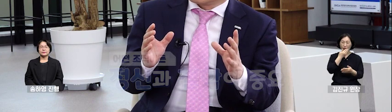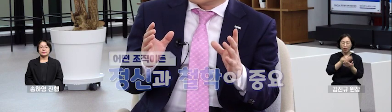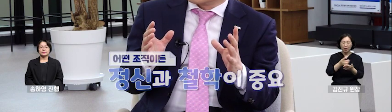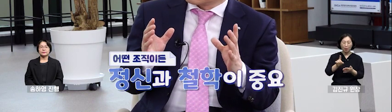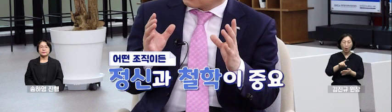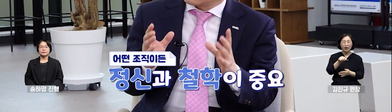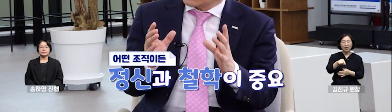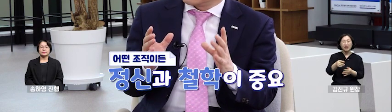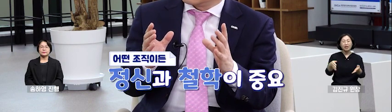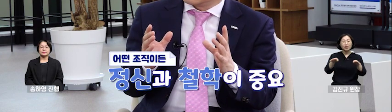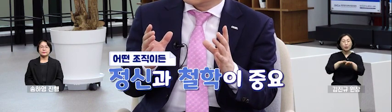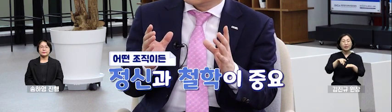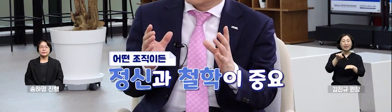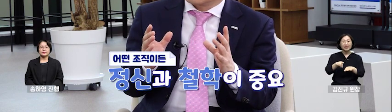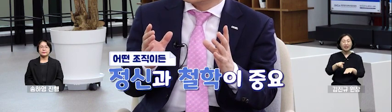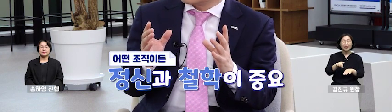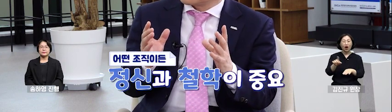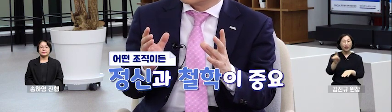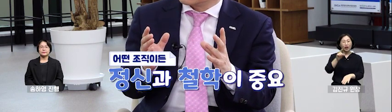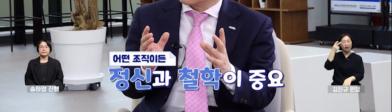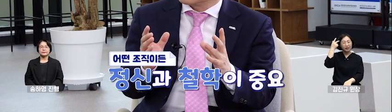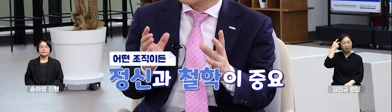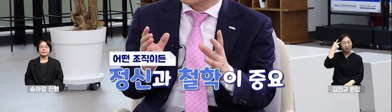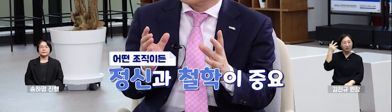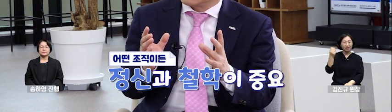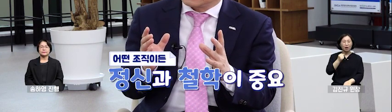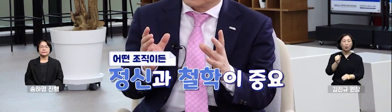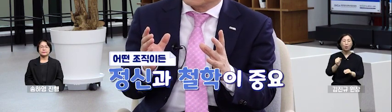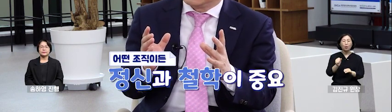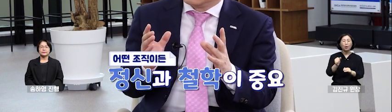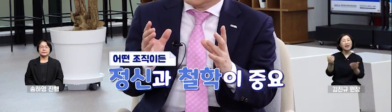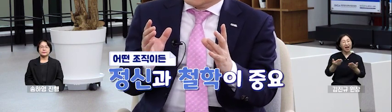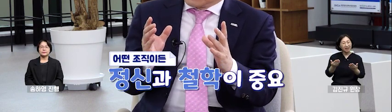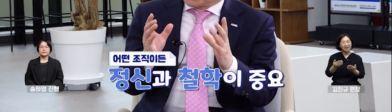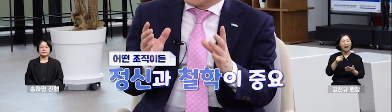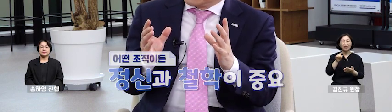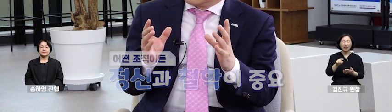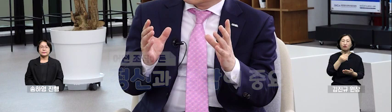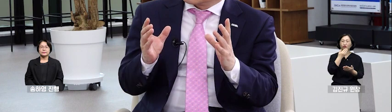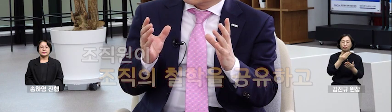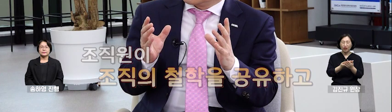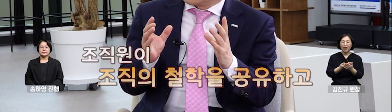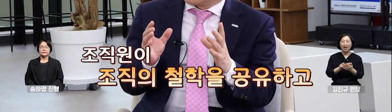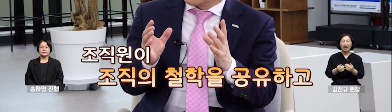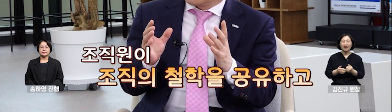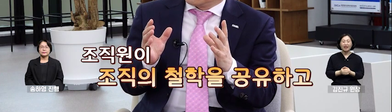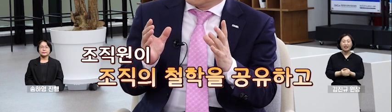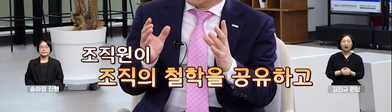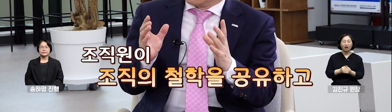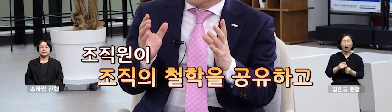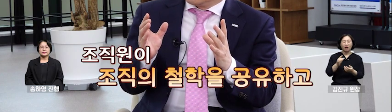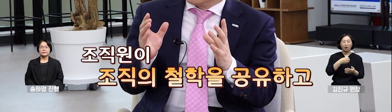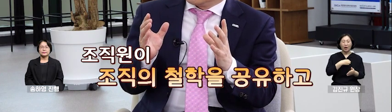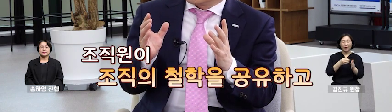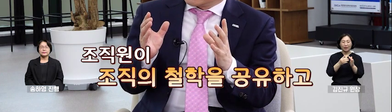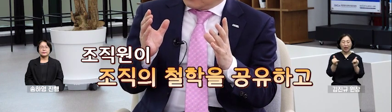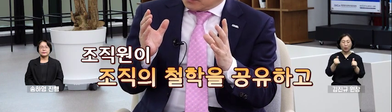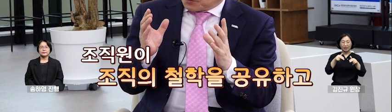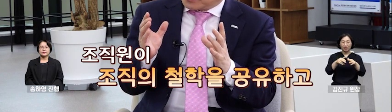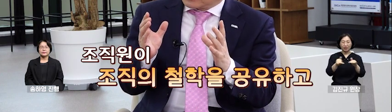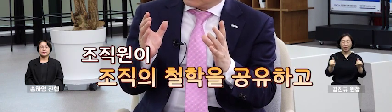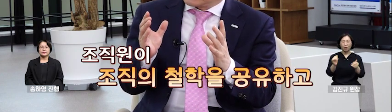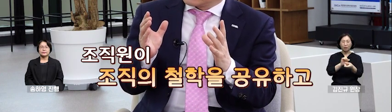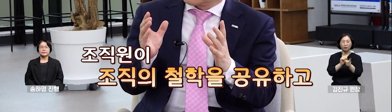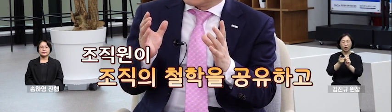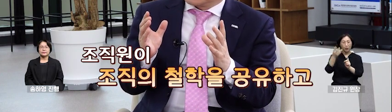어떤 좀 심과 철학을 갖고 있느냐 제주의 하다고 생각합니다 그래서 조직원 리그 철학을 공유하고 뭐 특히